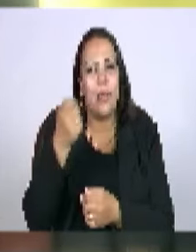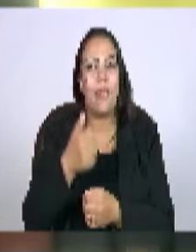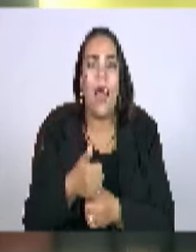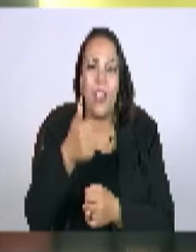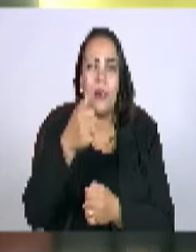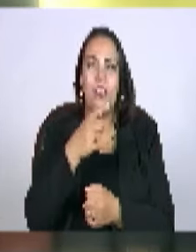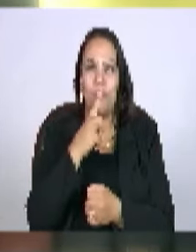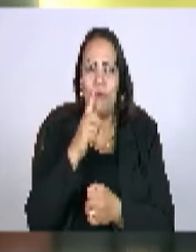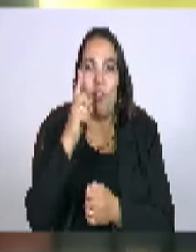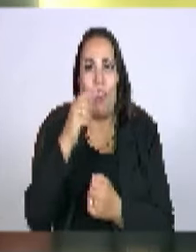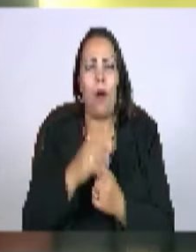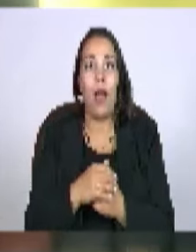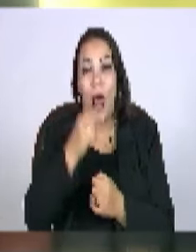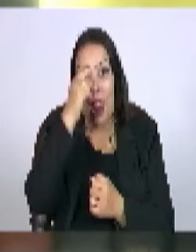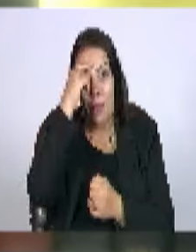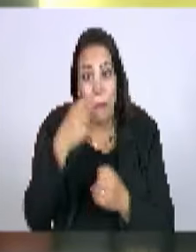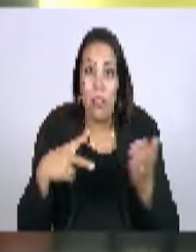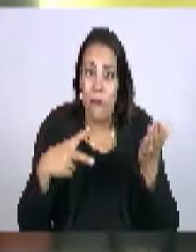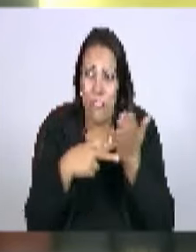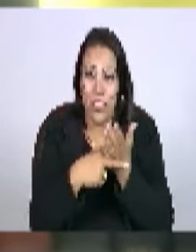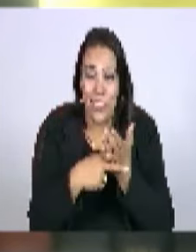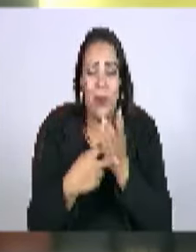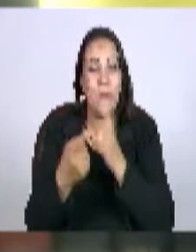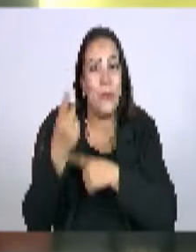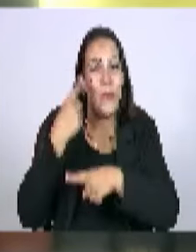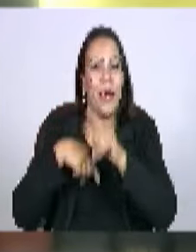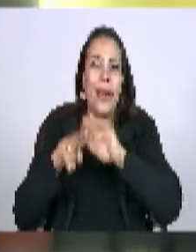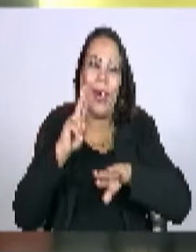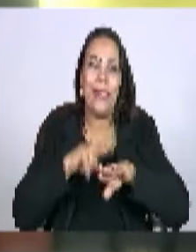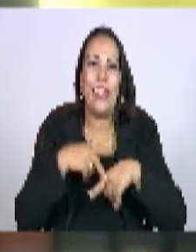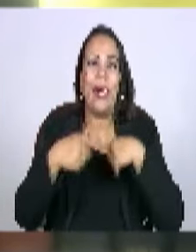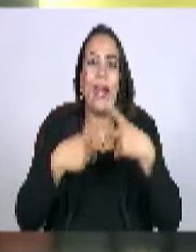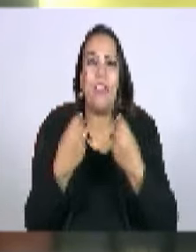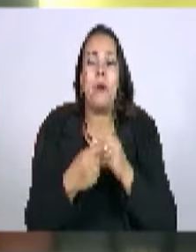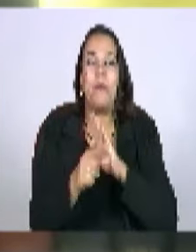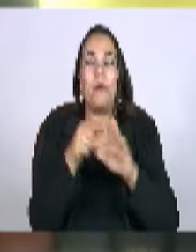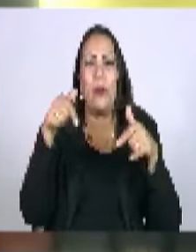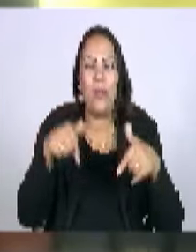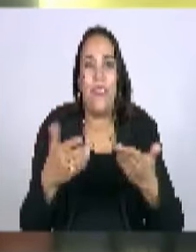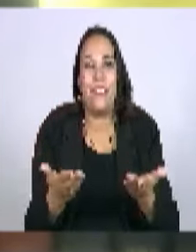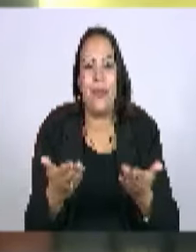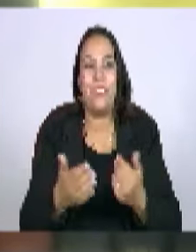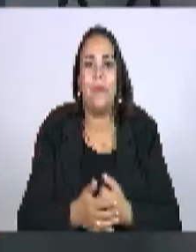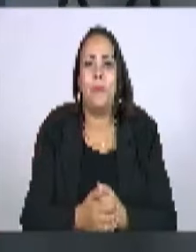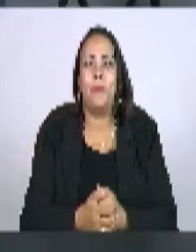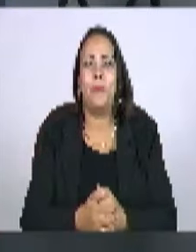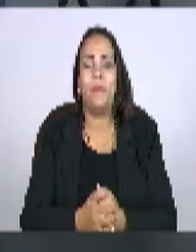هي عليه اسمحولنا نخرج بفاصل ونعود لاستكمال فقرات هذه